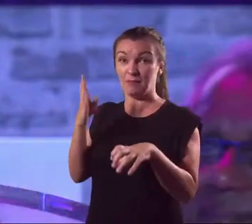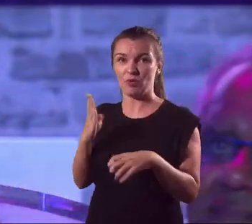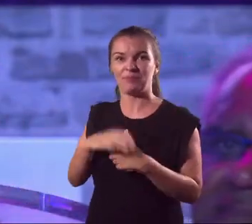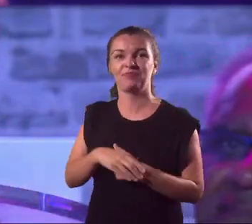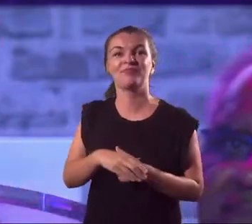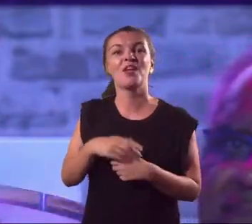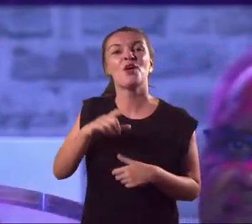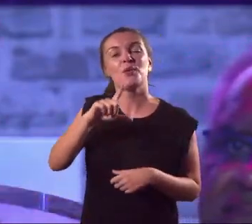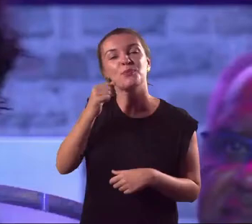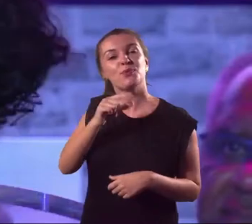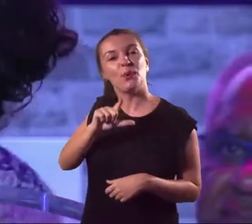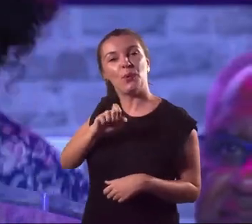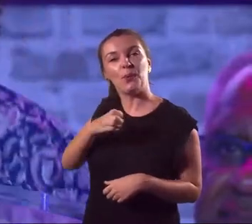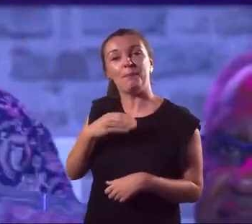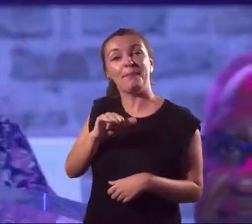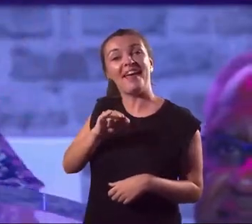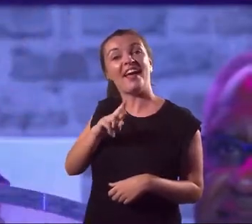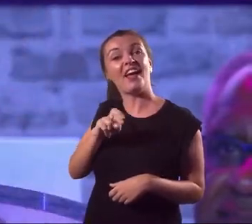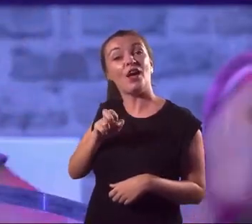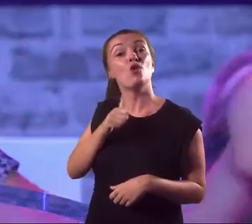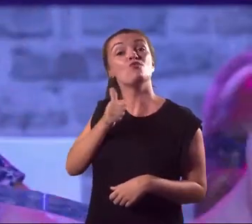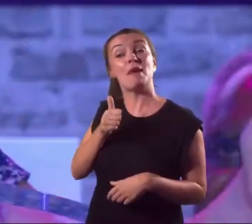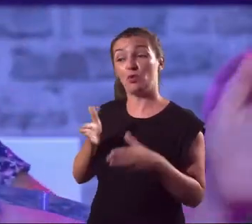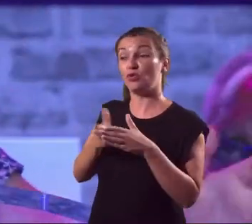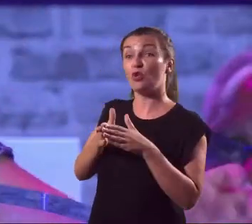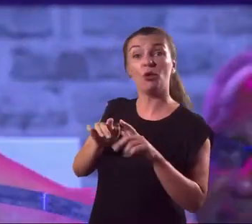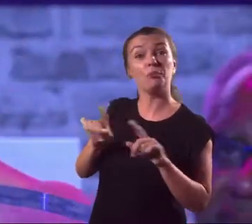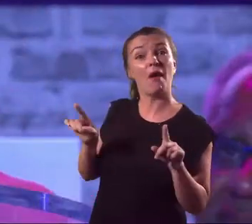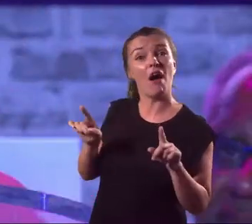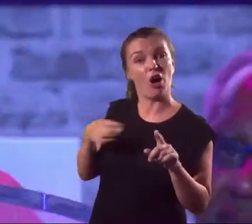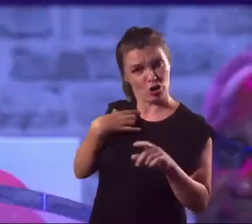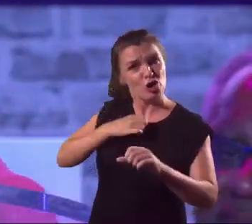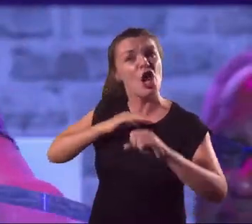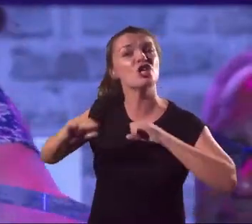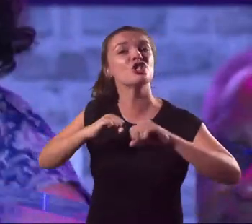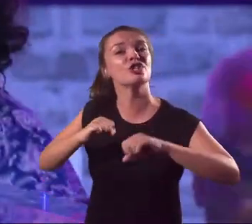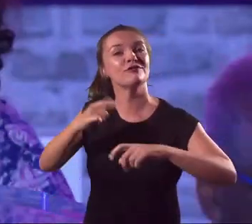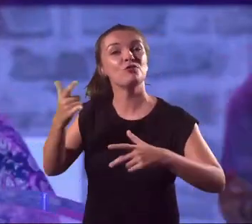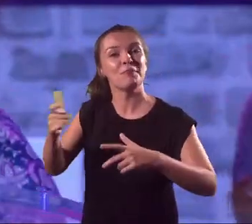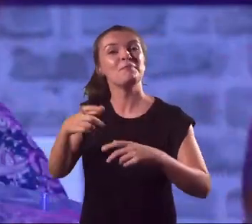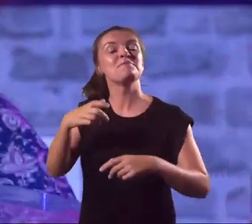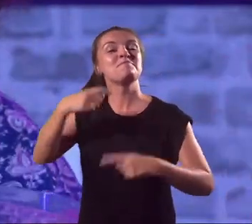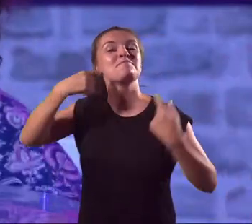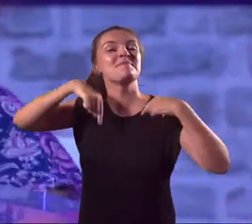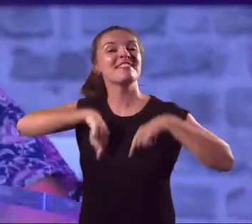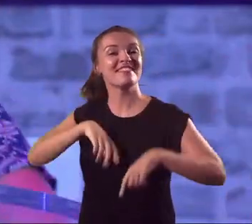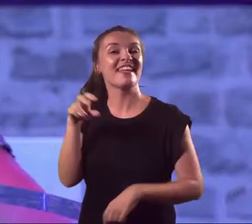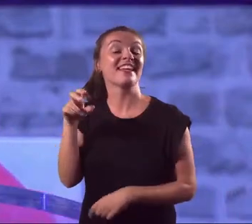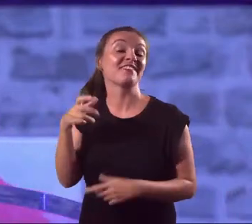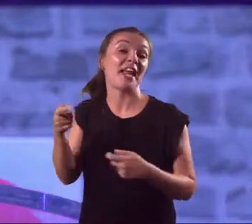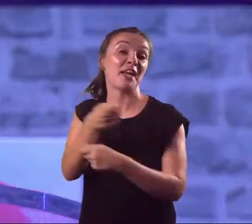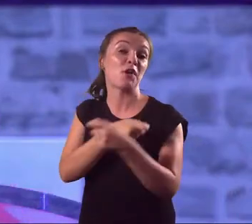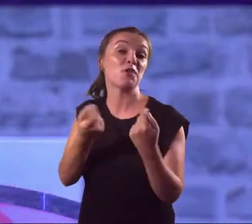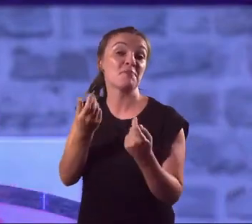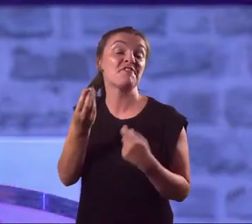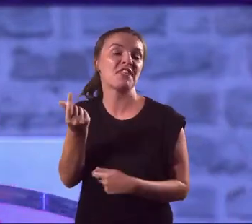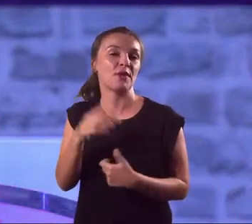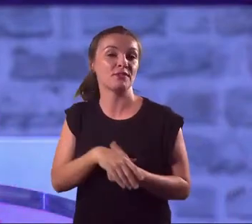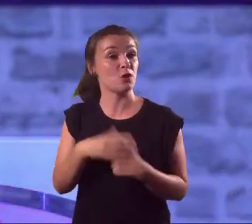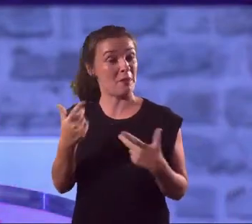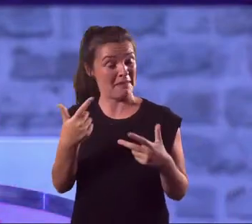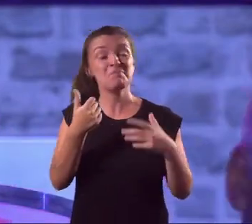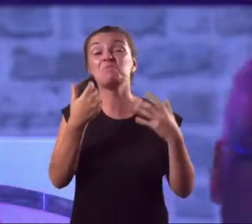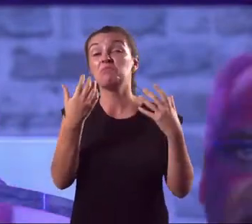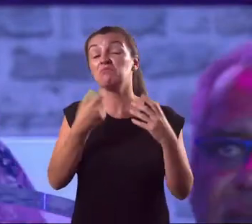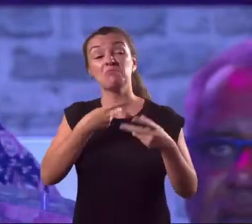cette fois-ci, ne demande pas, il agit, notre cher ministre de l'économie et des finances, et il annonce 10 milliards d'euros d'économies dès cette